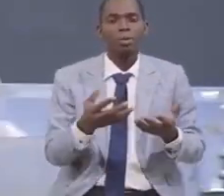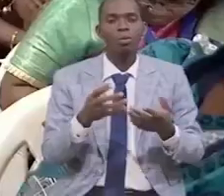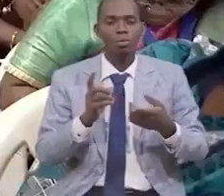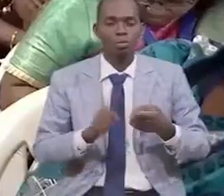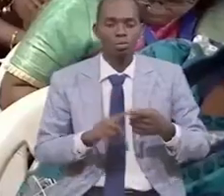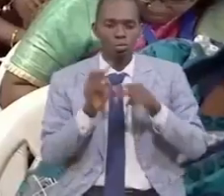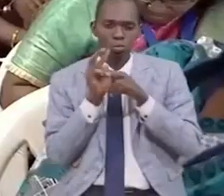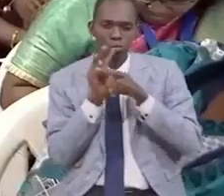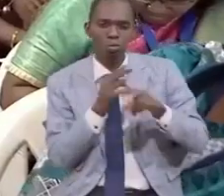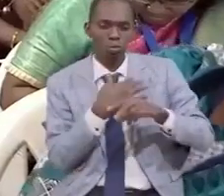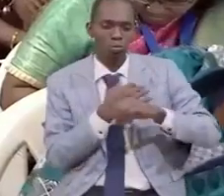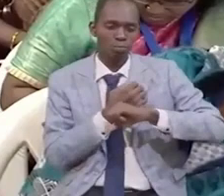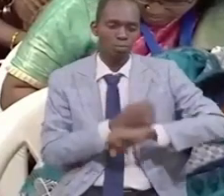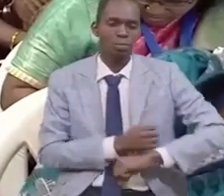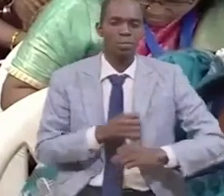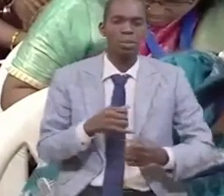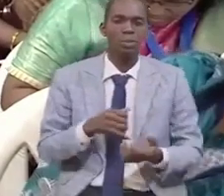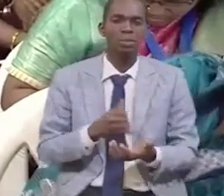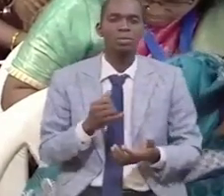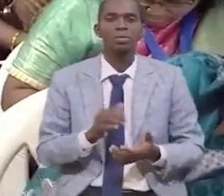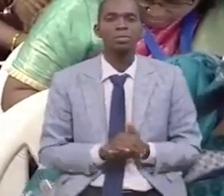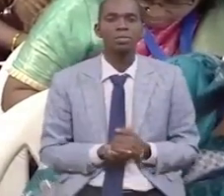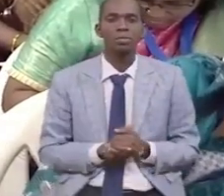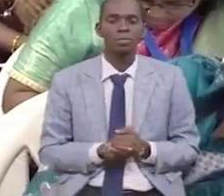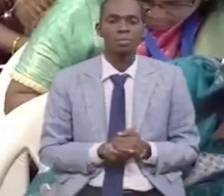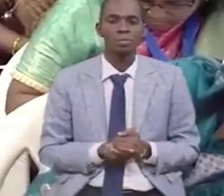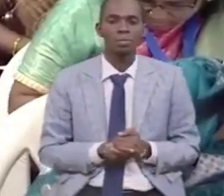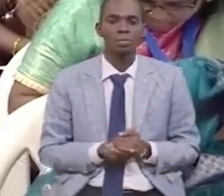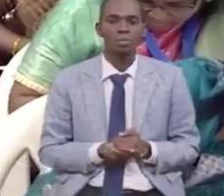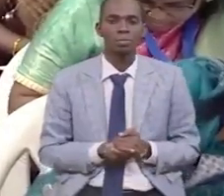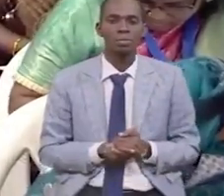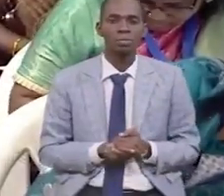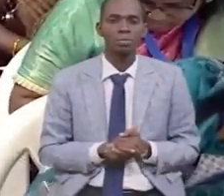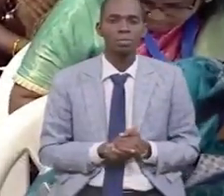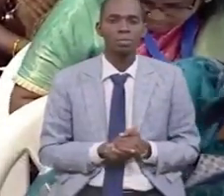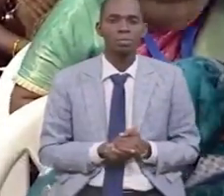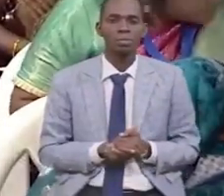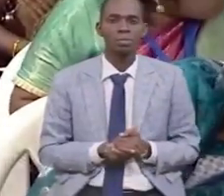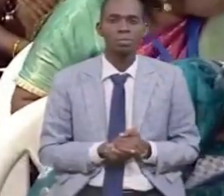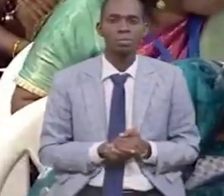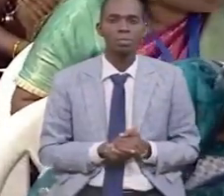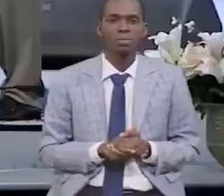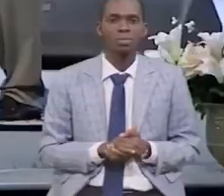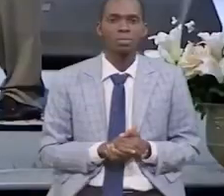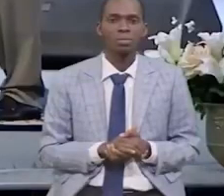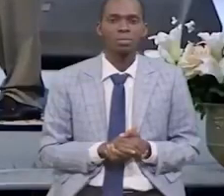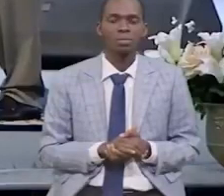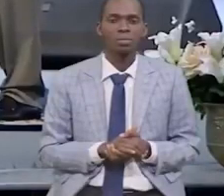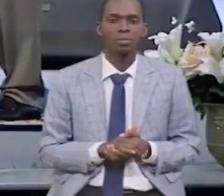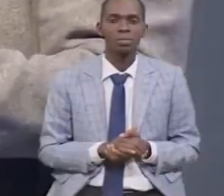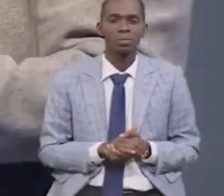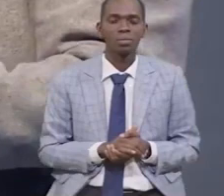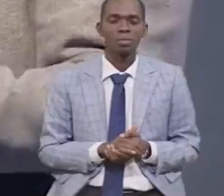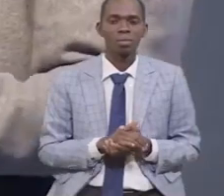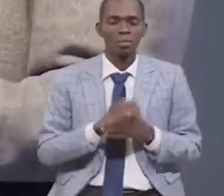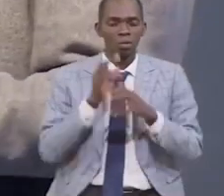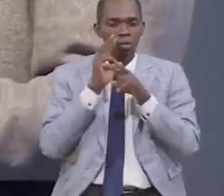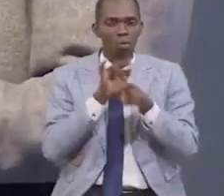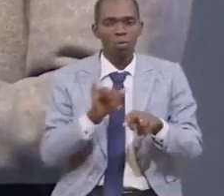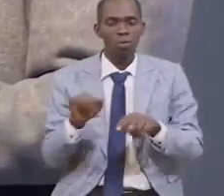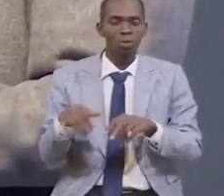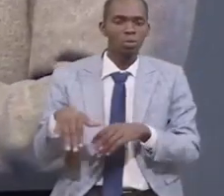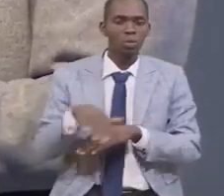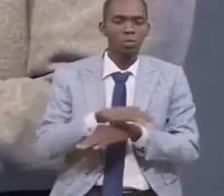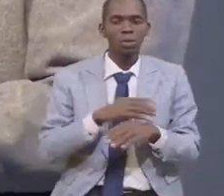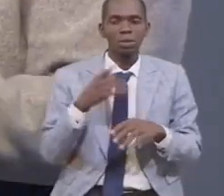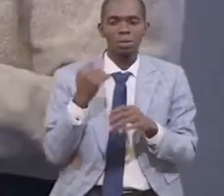పరము నుండి ప్రభు మనకి ఇచ్చిన దాన్ని కలిగి ఉండి ప్రజలకు ఇచ్చే వారిగా దాన్ని కలిగిన ఉండి దాని మీద మనం గమనిక కలిగి ఉంటాం. Watching over the